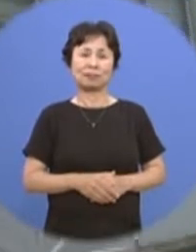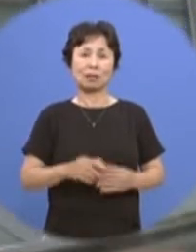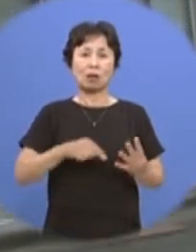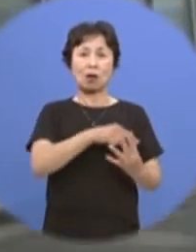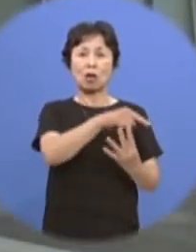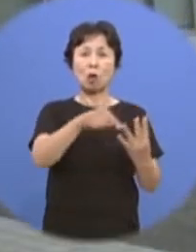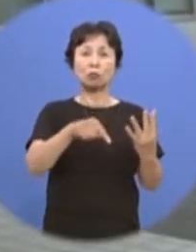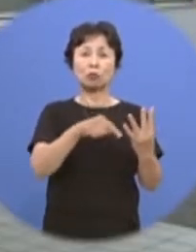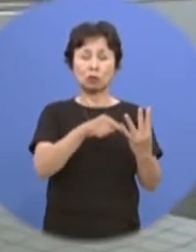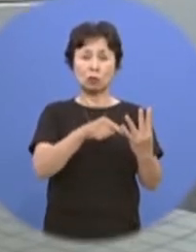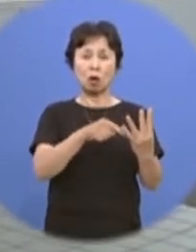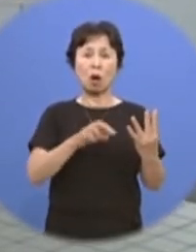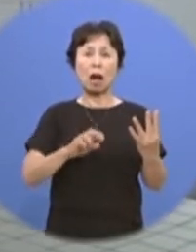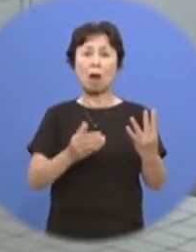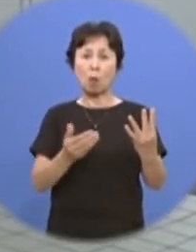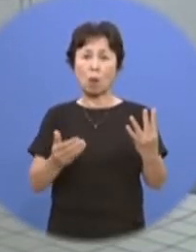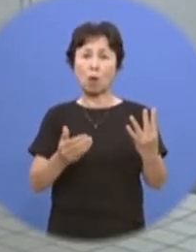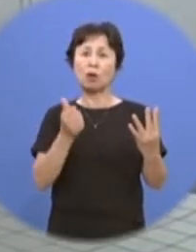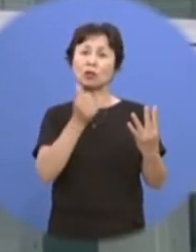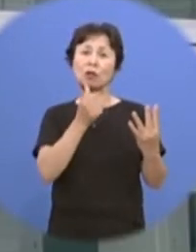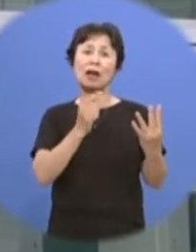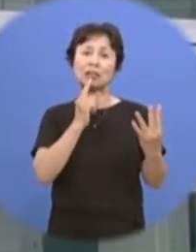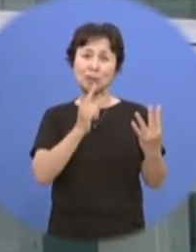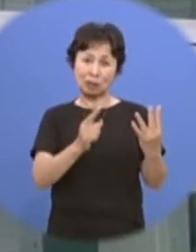4つのオープンラボを紹介しましょう。